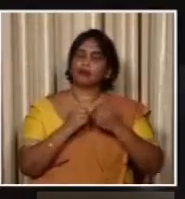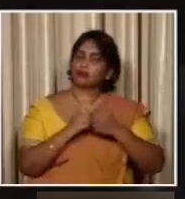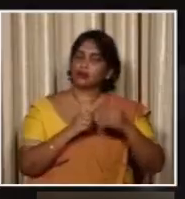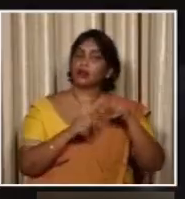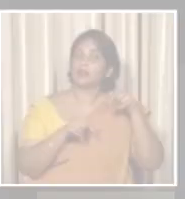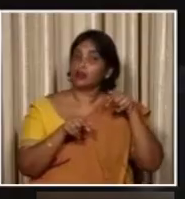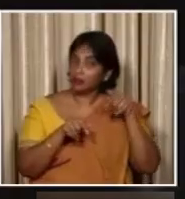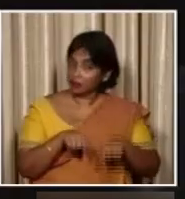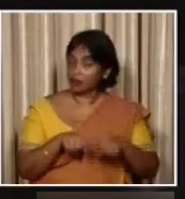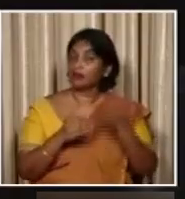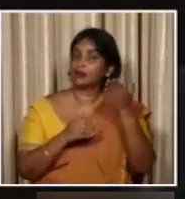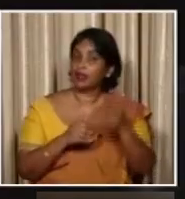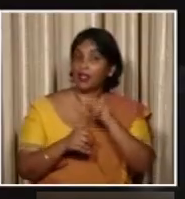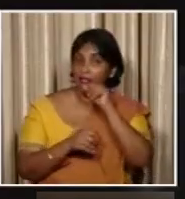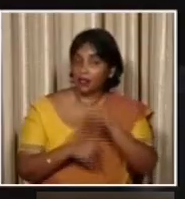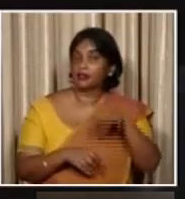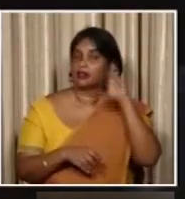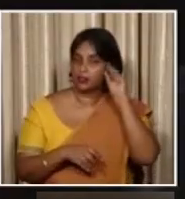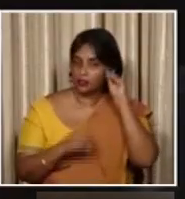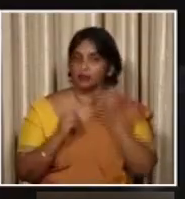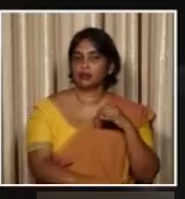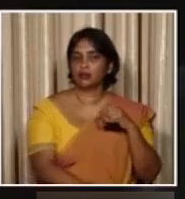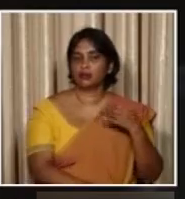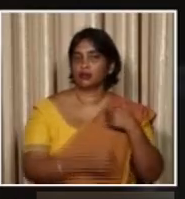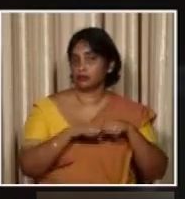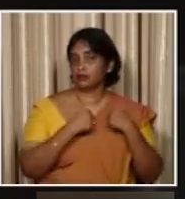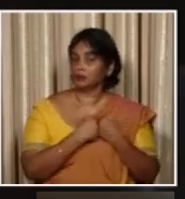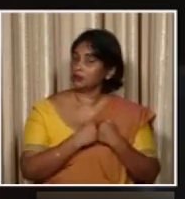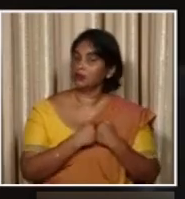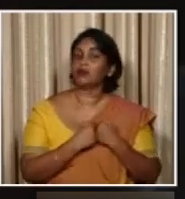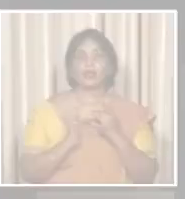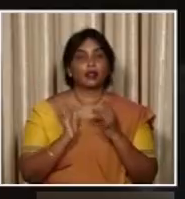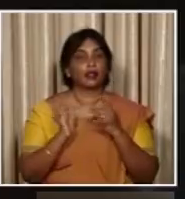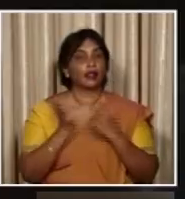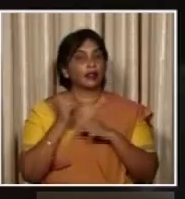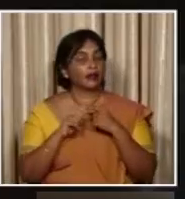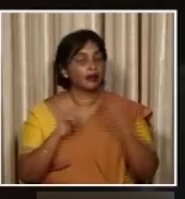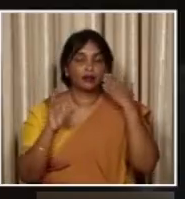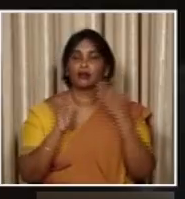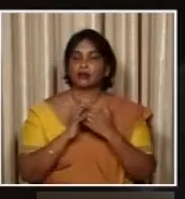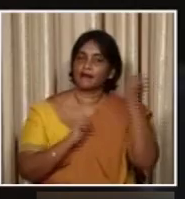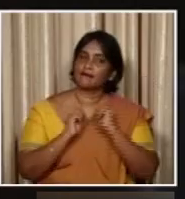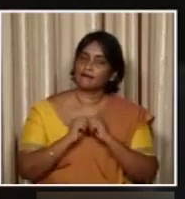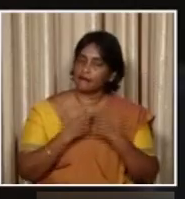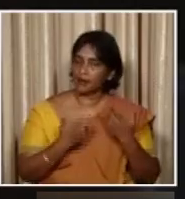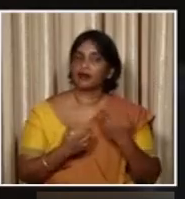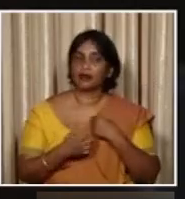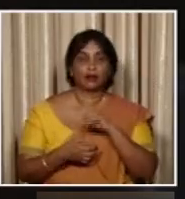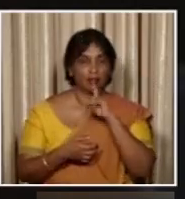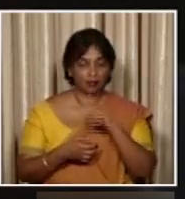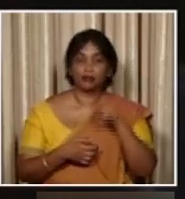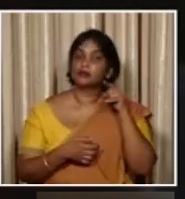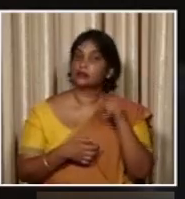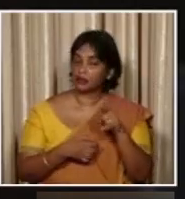දැන් හරි ඔගොල්ලන් ඇත්ත තේරුම් අරගෙන එතනට ආවනම් ඒකනක සතුරු වෙනවා. නැත්තම් මේ බොදු ප්‍රතිපත් සම්බන්ධව මෙතන කතා පවත්තර වැඩක් වෙන්නේ නැහැ. මම යෝජනා කරලා